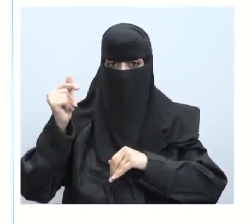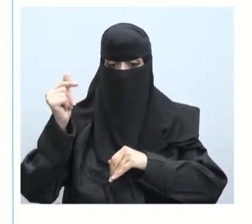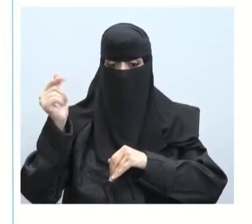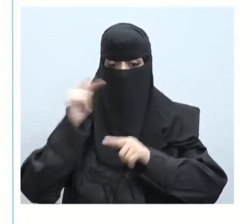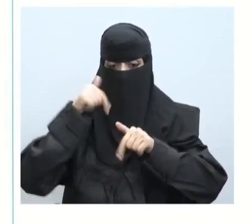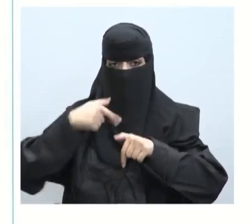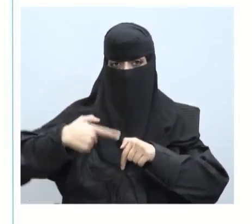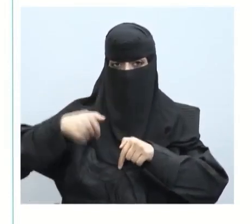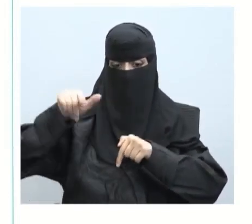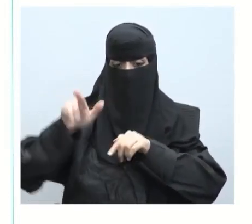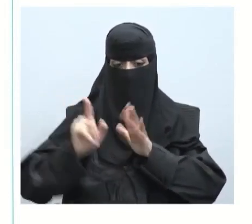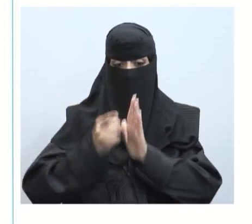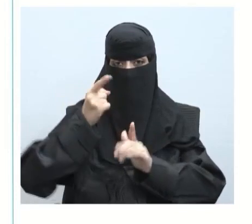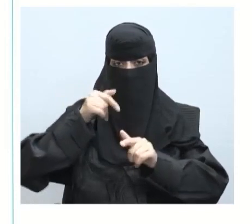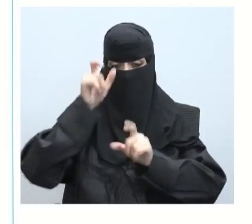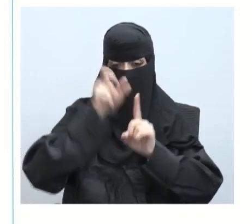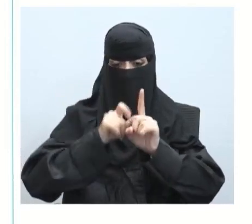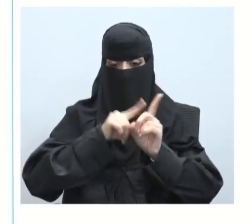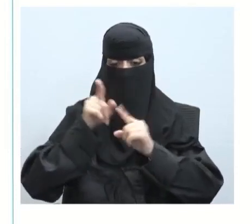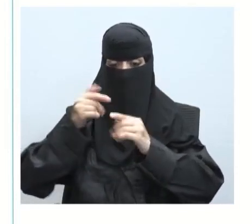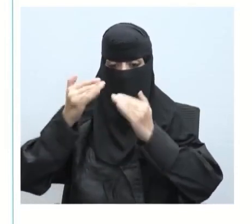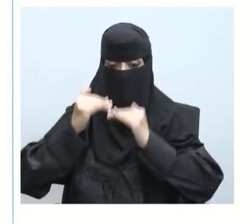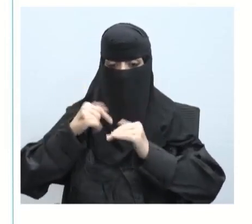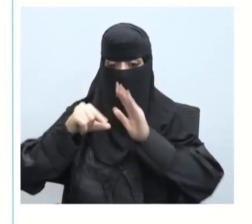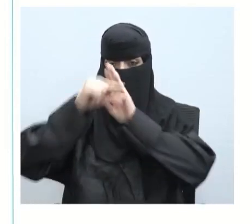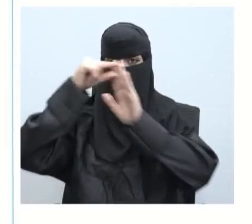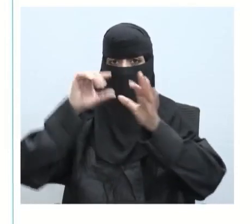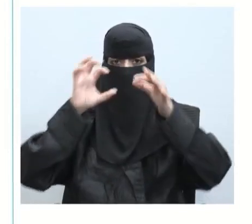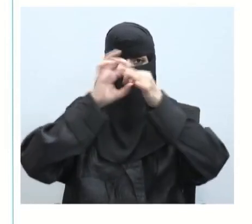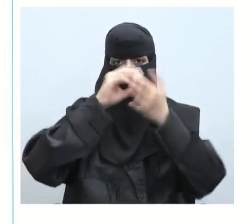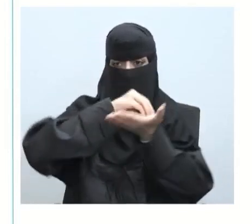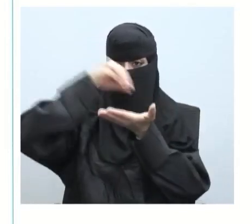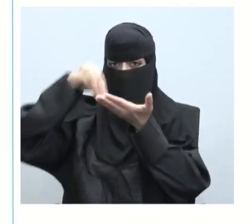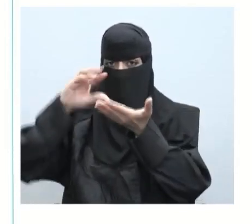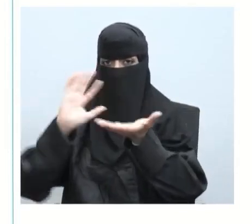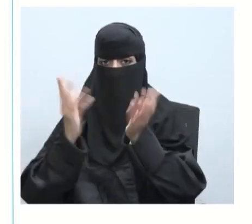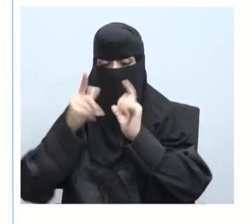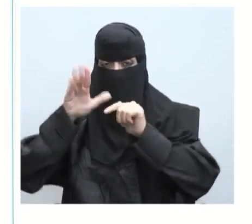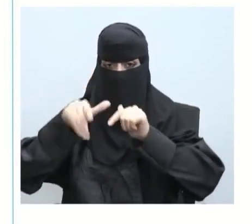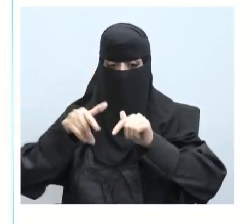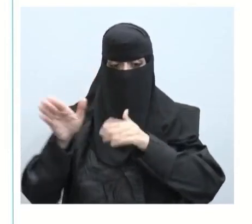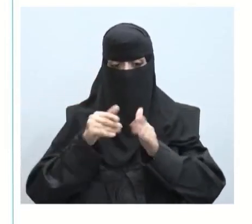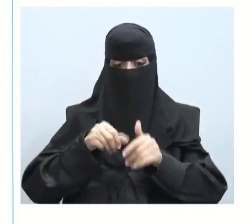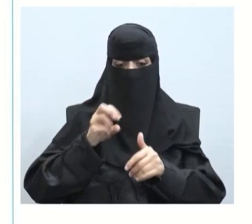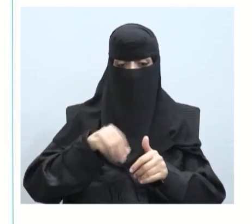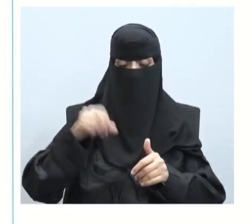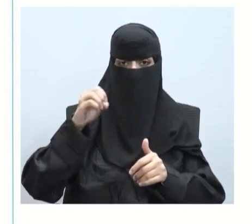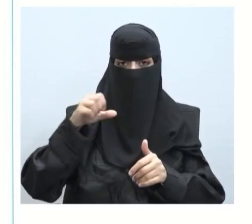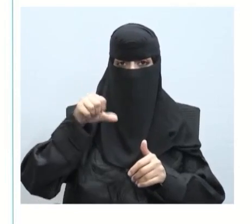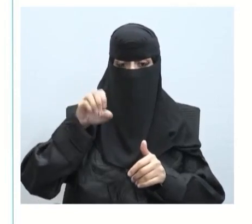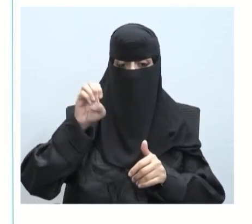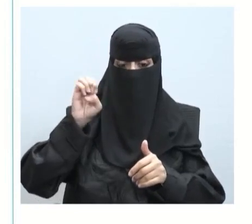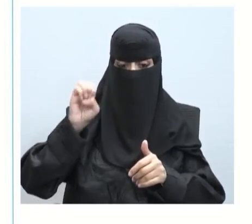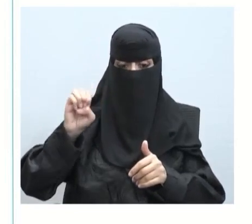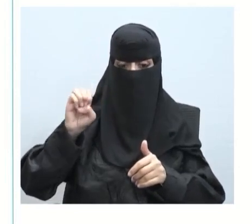اسم العميل، والـ mqtt broker وهو عنوان الوسيط العام الذي توفره emqx الذي